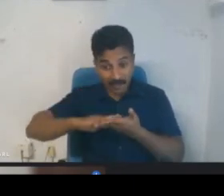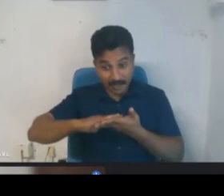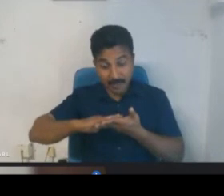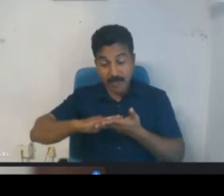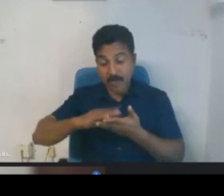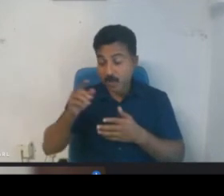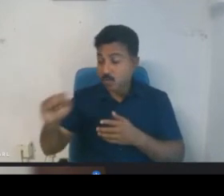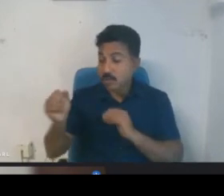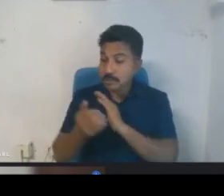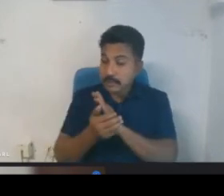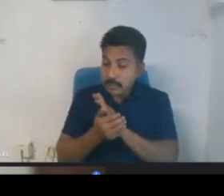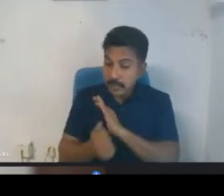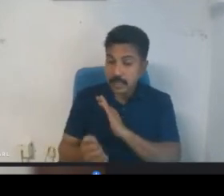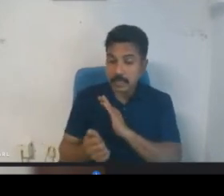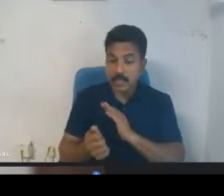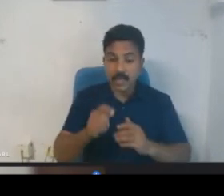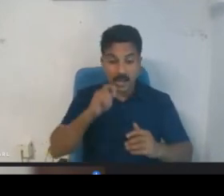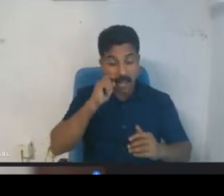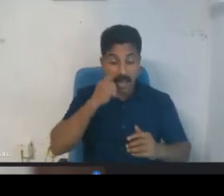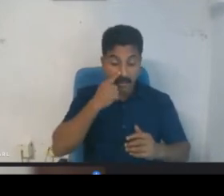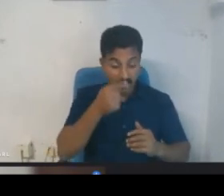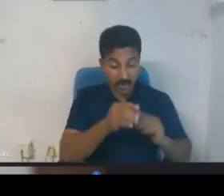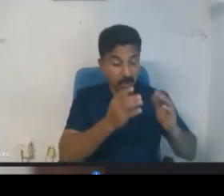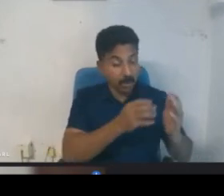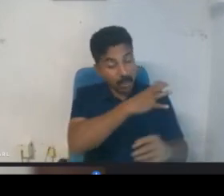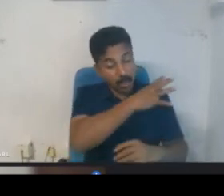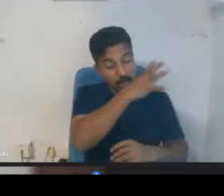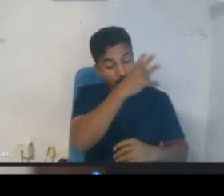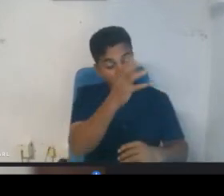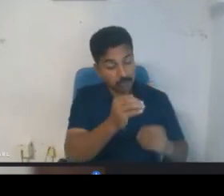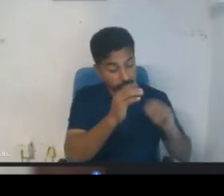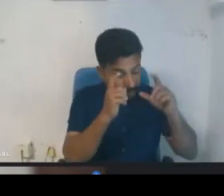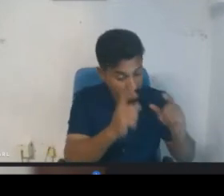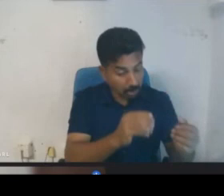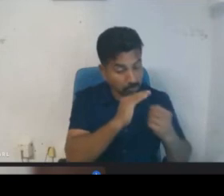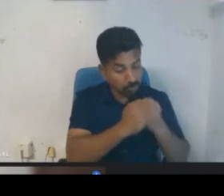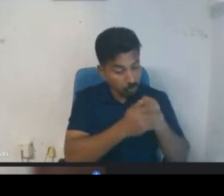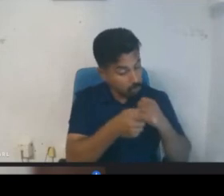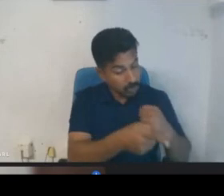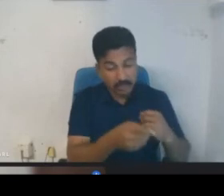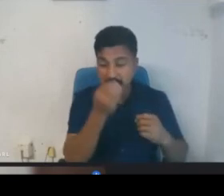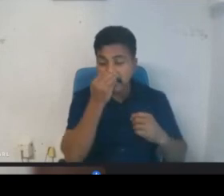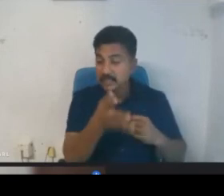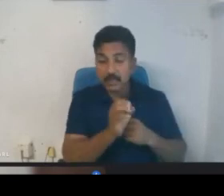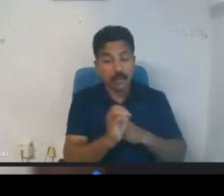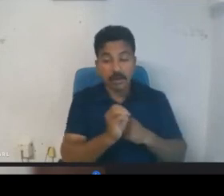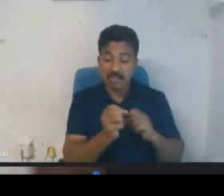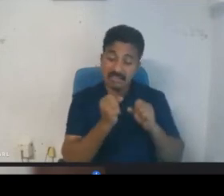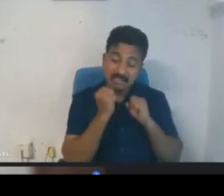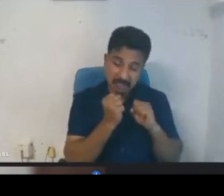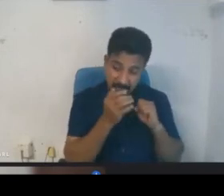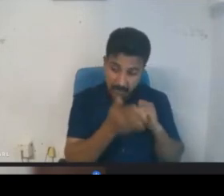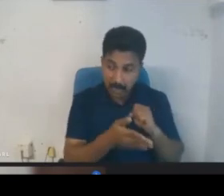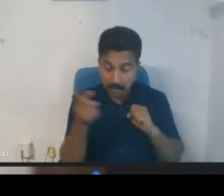അവർ ചെയ്യുന്ന കാര്യങ്ങളെ അംഗീകരിക്കുക, അതായത് രാവിലെ മുതൽ കുഞ്ഞിനെ ഇങ്ങനെ നോക്കുക എന്നുള്ളത് അത് വളരെ ഒരു കാര്യമാണ്. അത് നമ്മൾ കൃത്യമായിട്ട് അംഗീകരിക്കുക